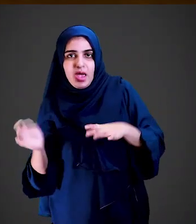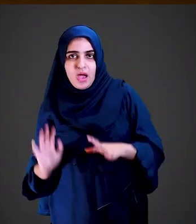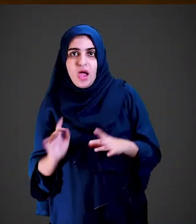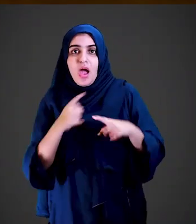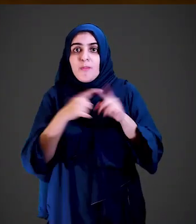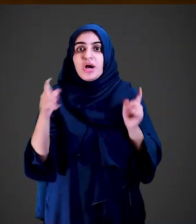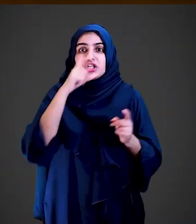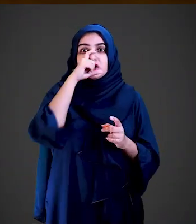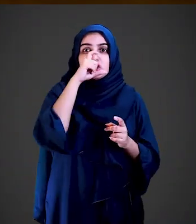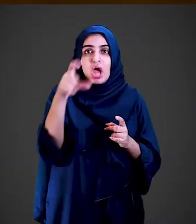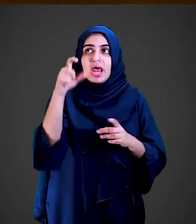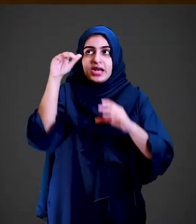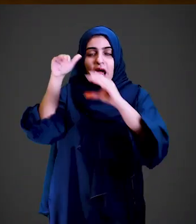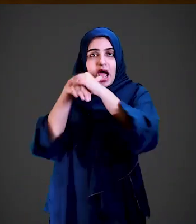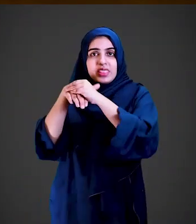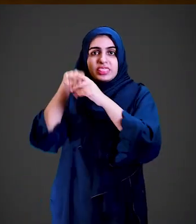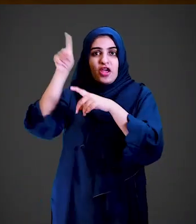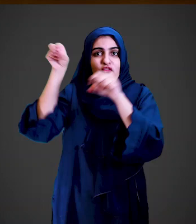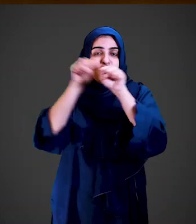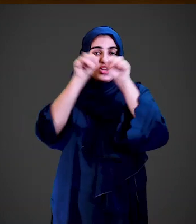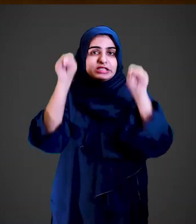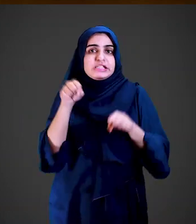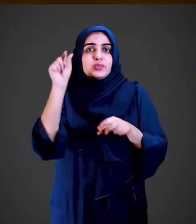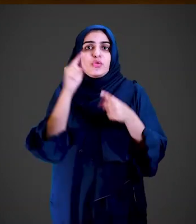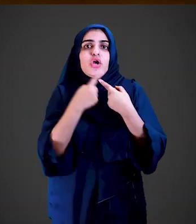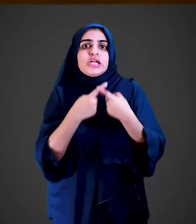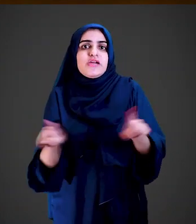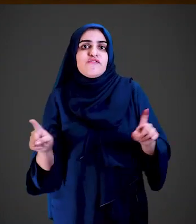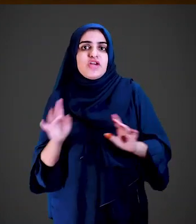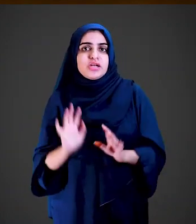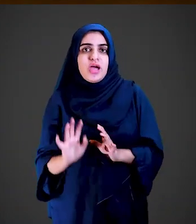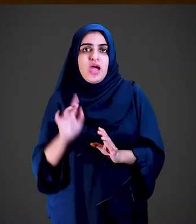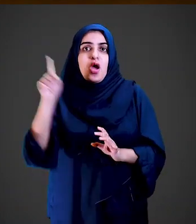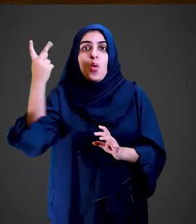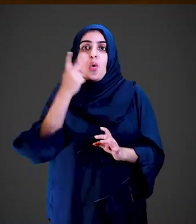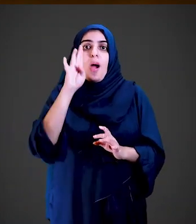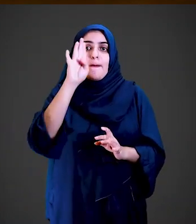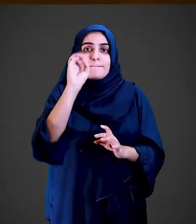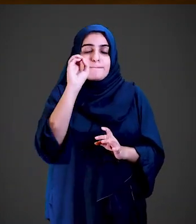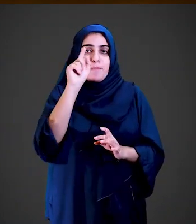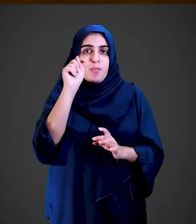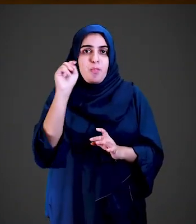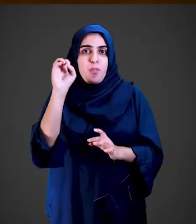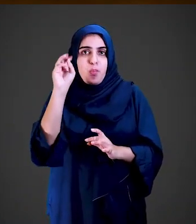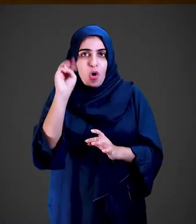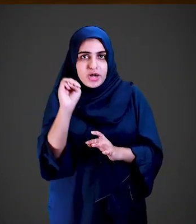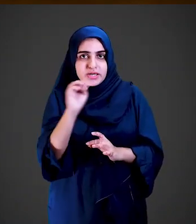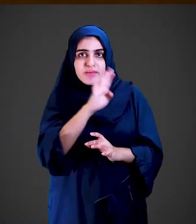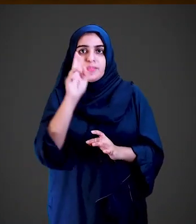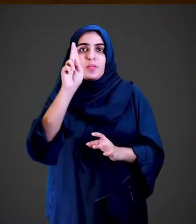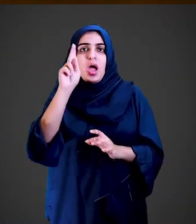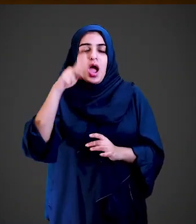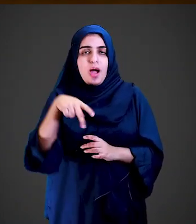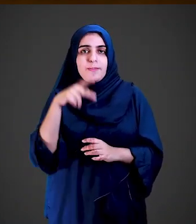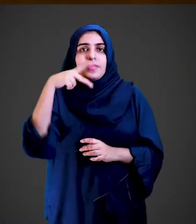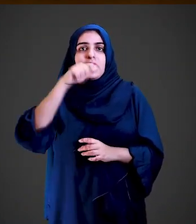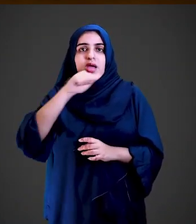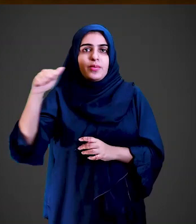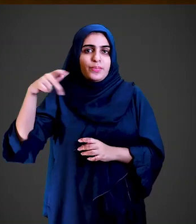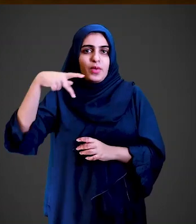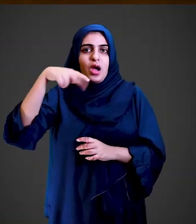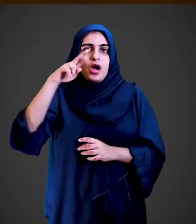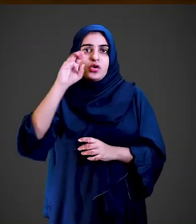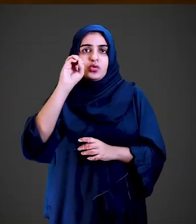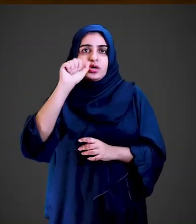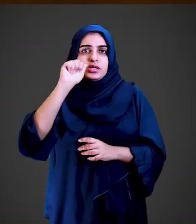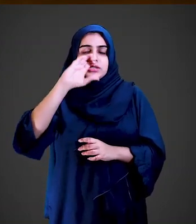چائنہ کا موڈل دیکھیں ڈیولوشن کا تو اس کو کہتے ہیں باٹم اپ اپروچ یعنی نیچے سے جو زلائی